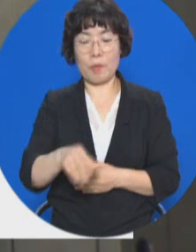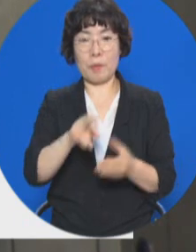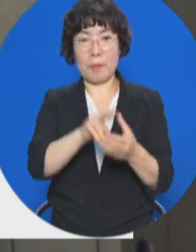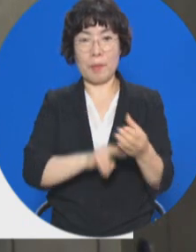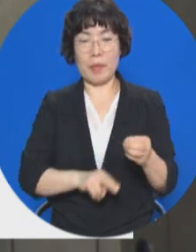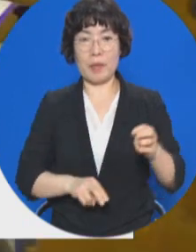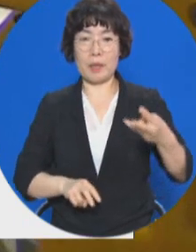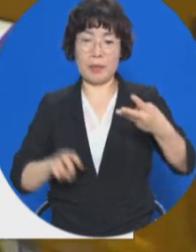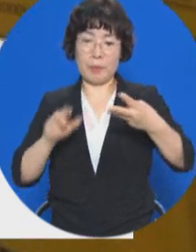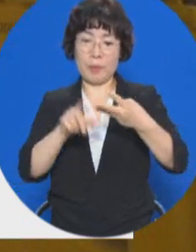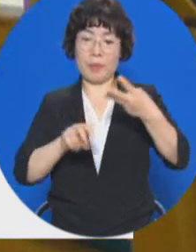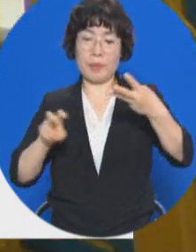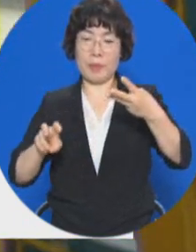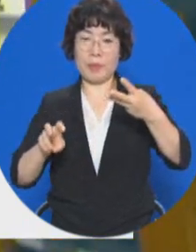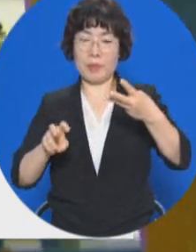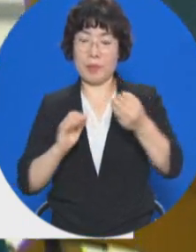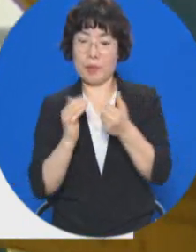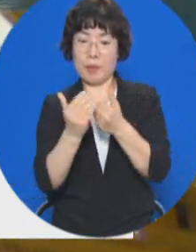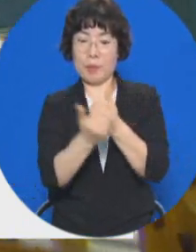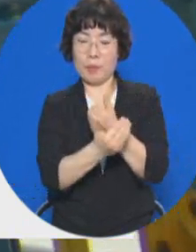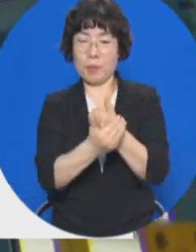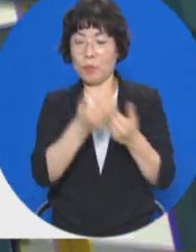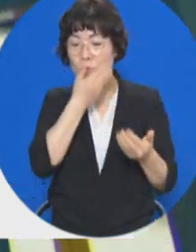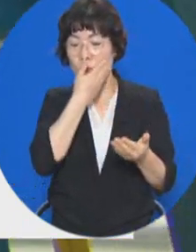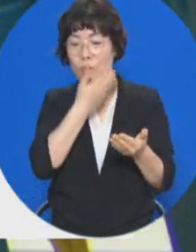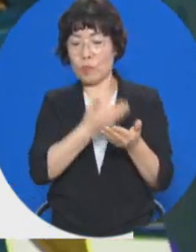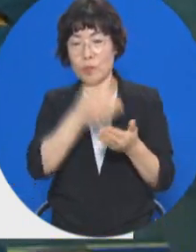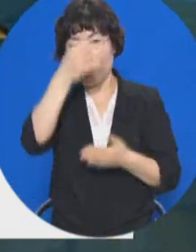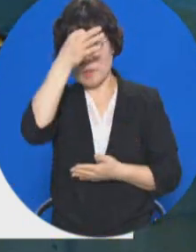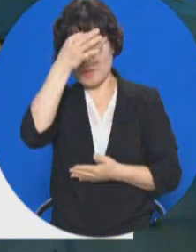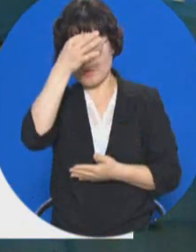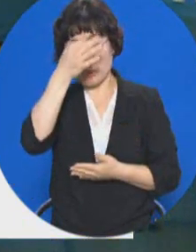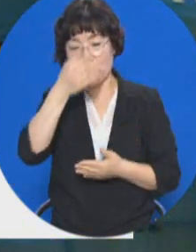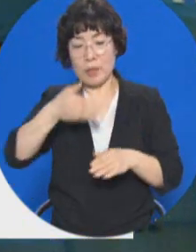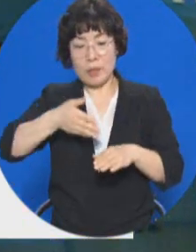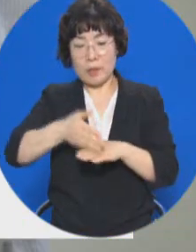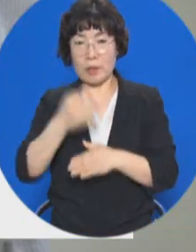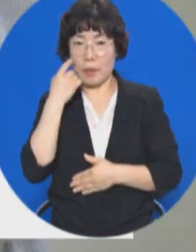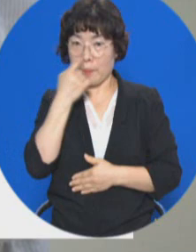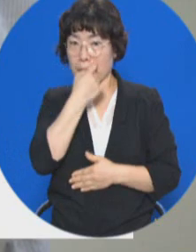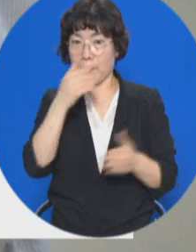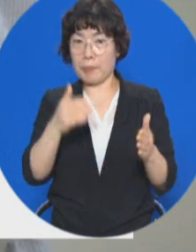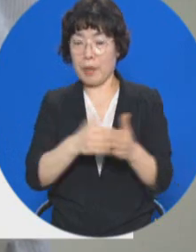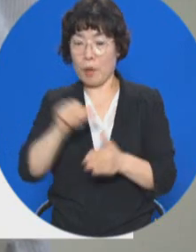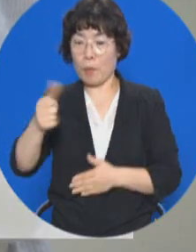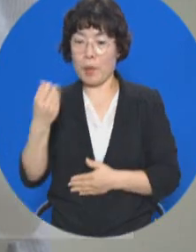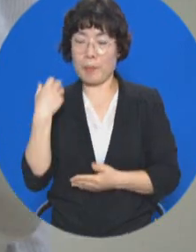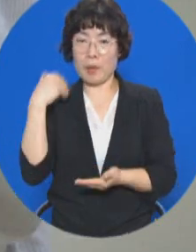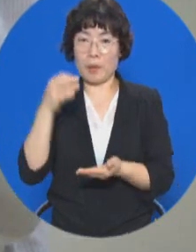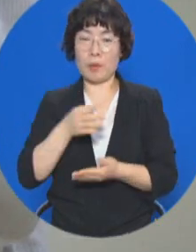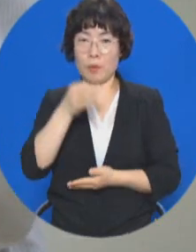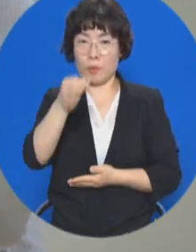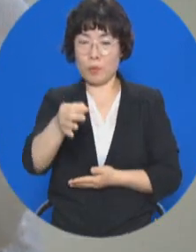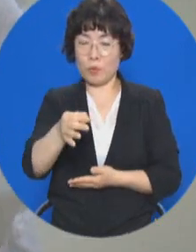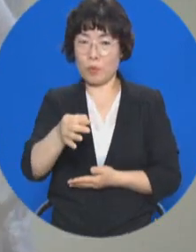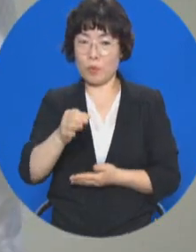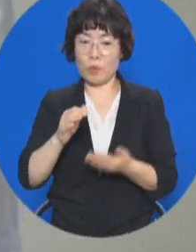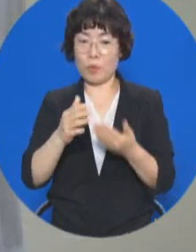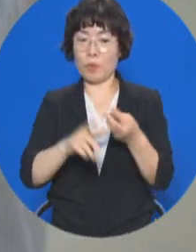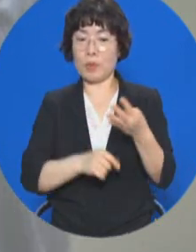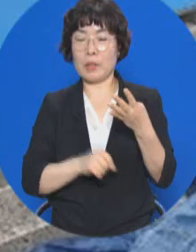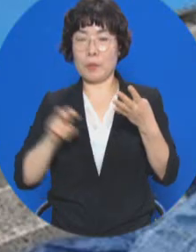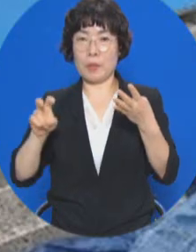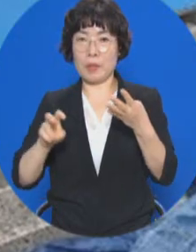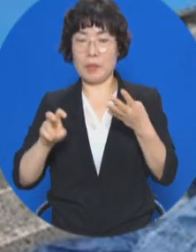20일. 보호해야 할 핵심 기술이 적용된 제품인 걸 뒤늦게 확인하고 500만 원의 대사온 건 이로부터 열흘